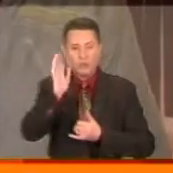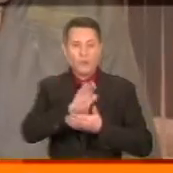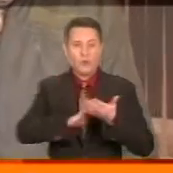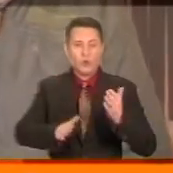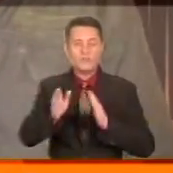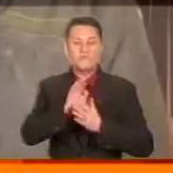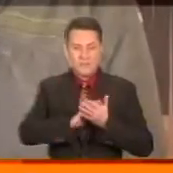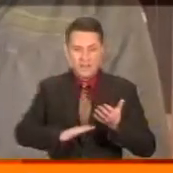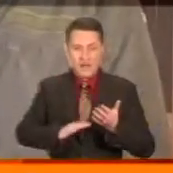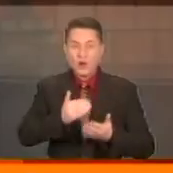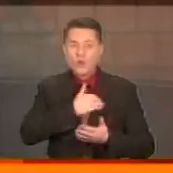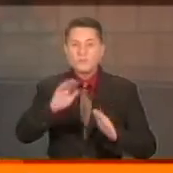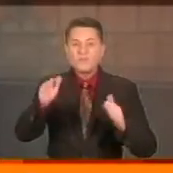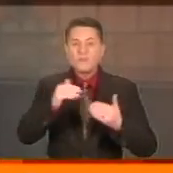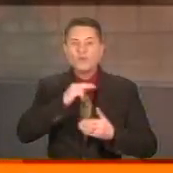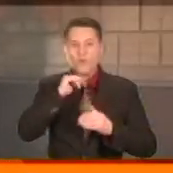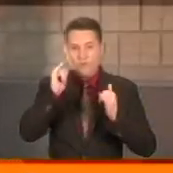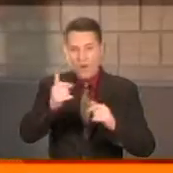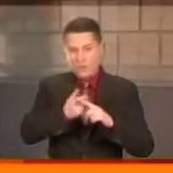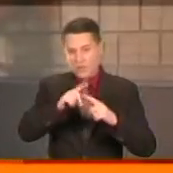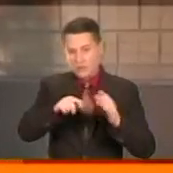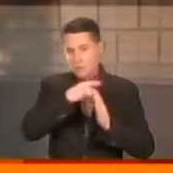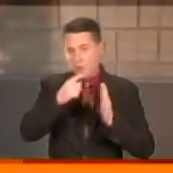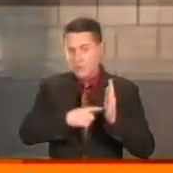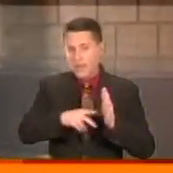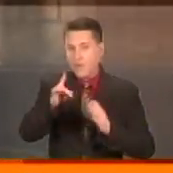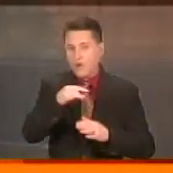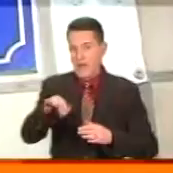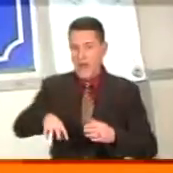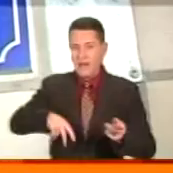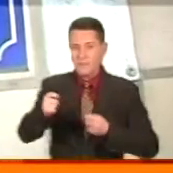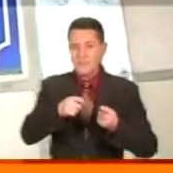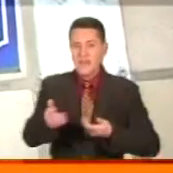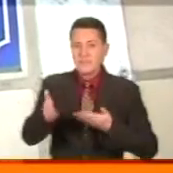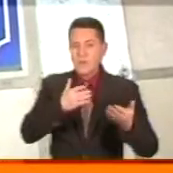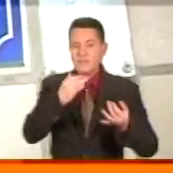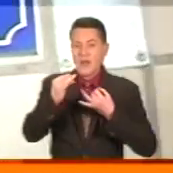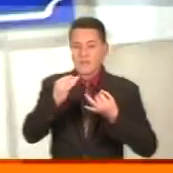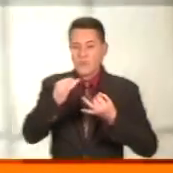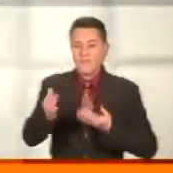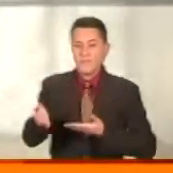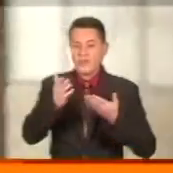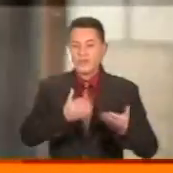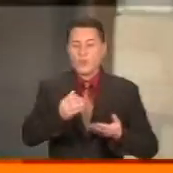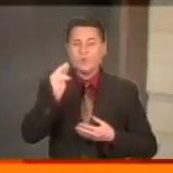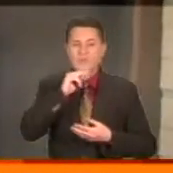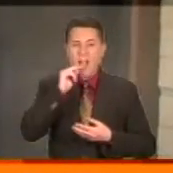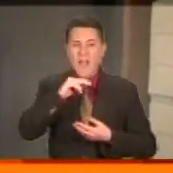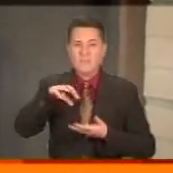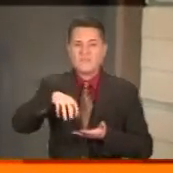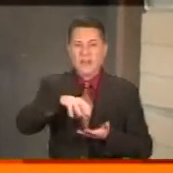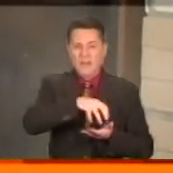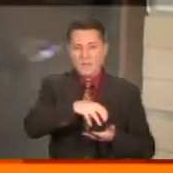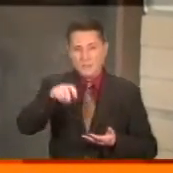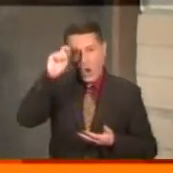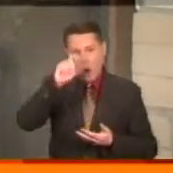хочемо звернути увагу на цю проблему. В райадміністрації, куди бійців запросили на розмову, їх частують чаєм із канапками. Та хлопці, хоч і не їли